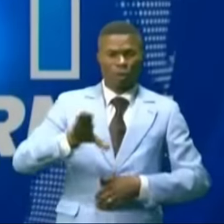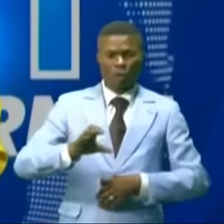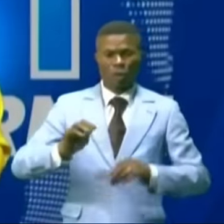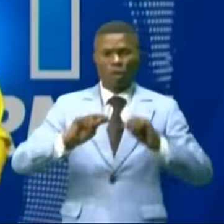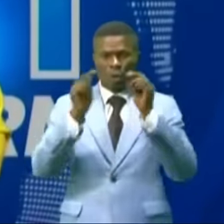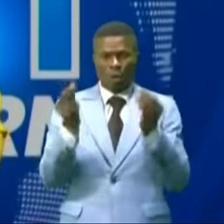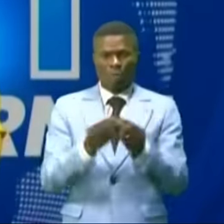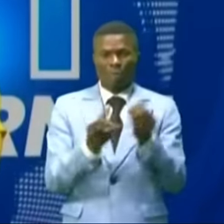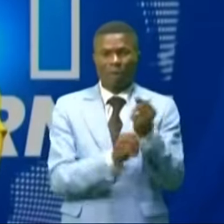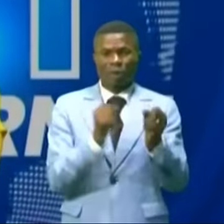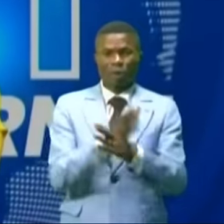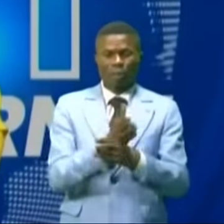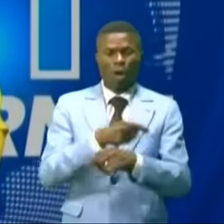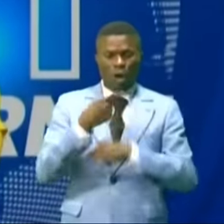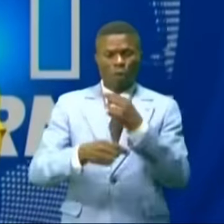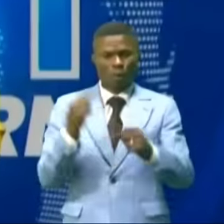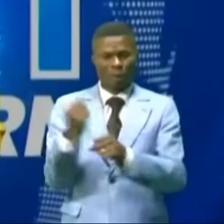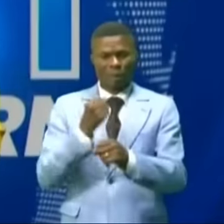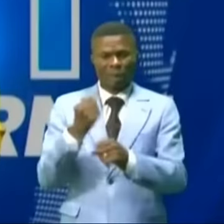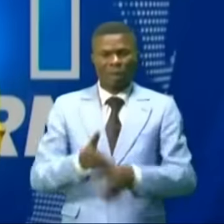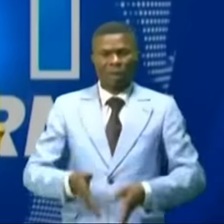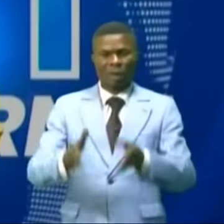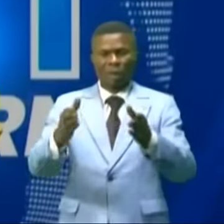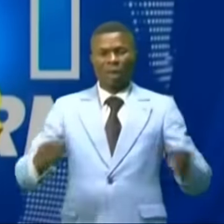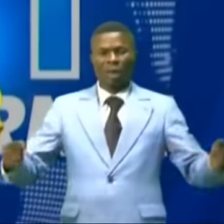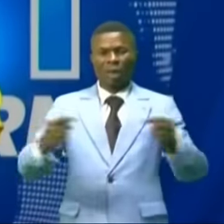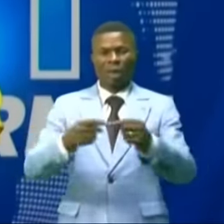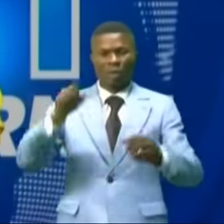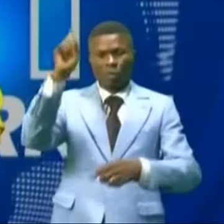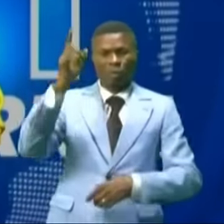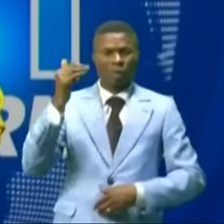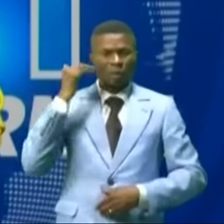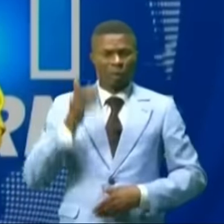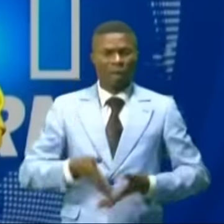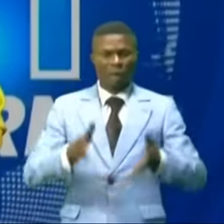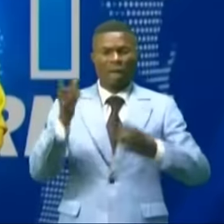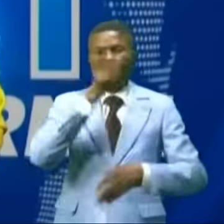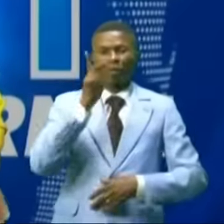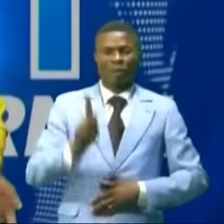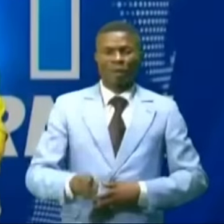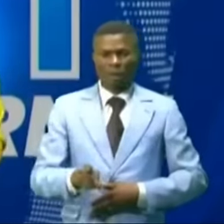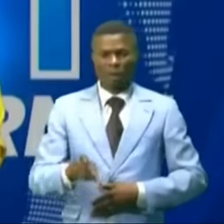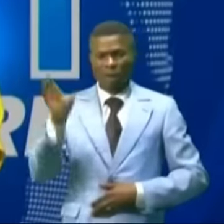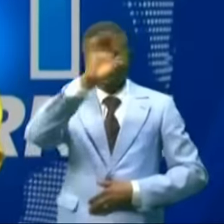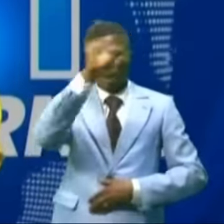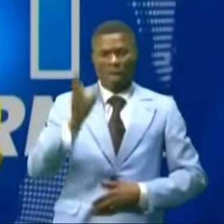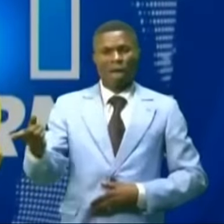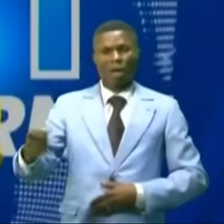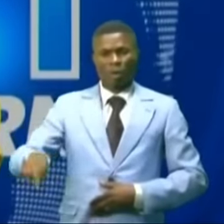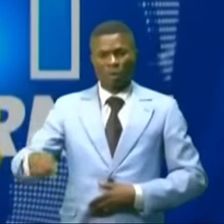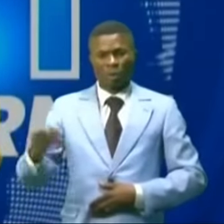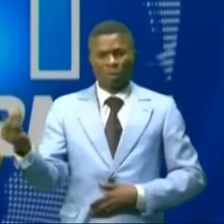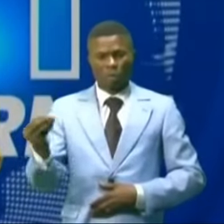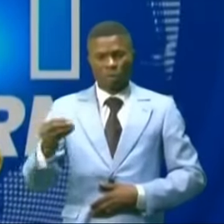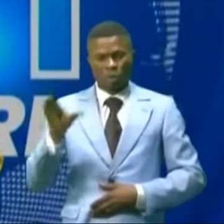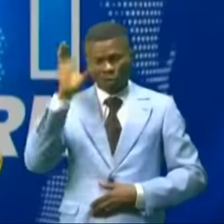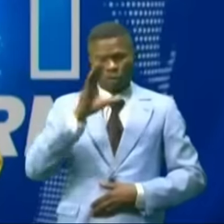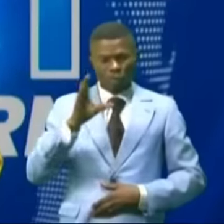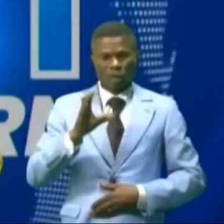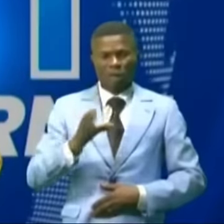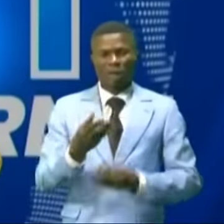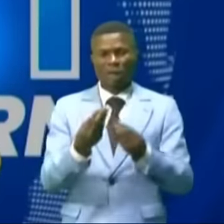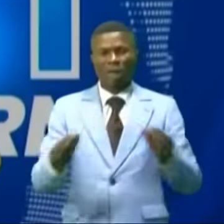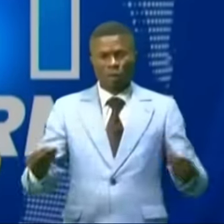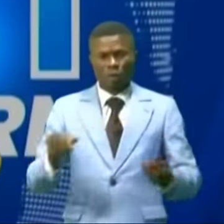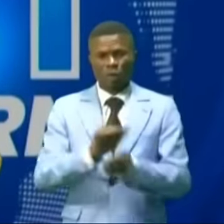est déjà mise à pied d'œuvre au croisement du boulevard du 30 juin et l'avenue Kisangani dans la commune de la Gombe afin de limiter les dégâts en